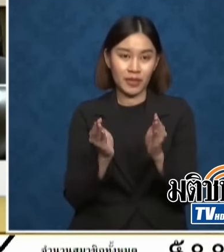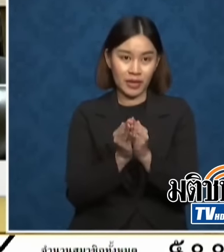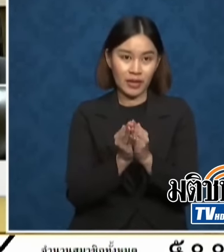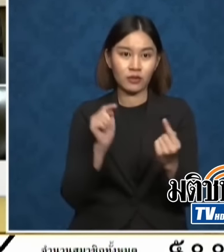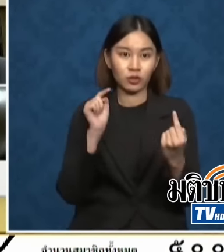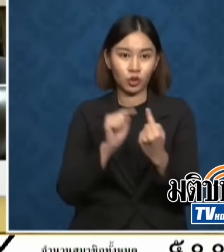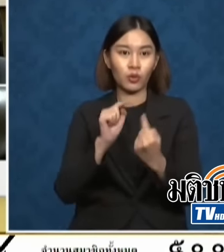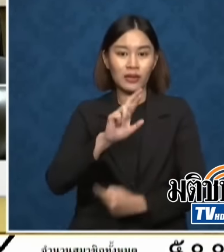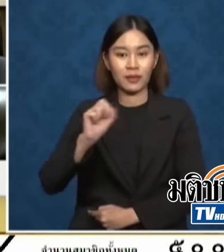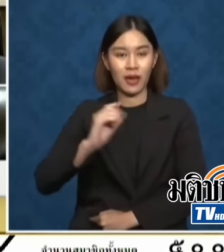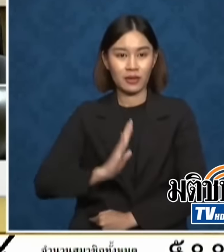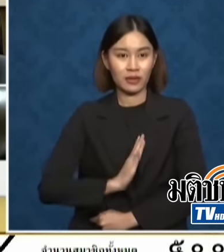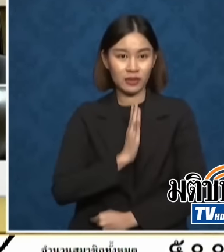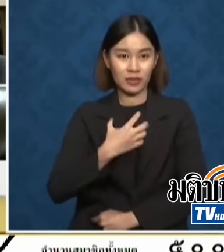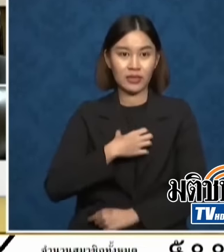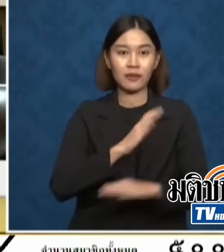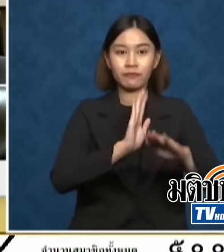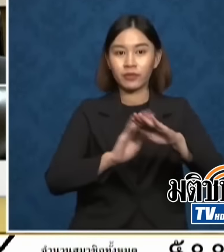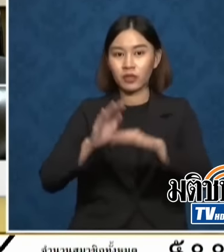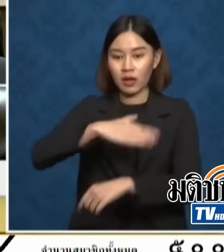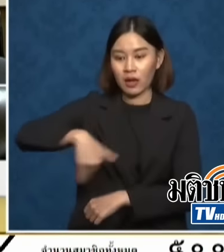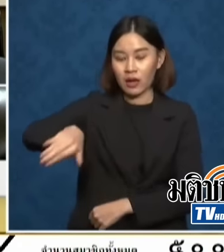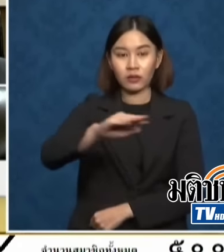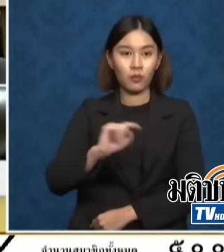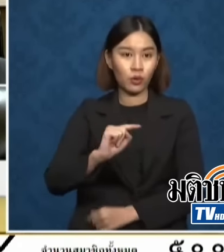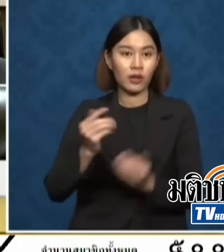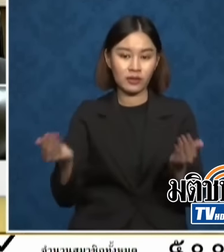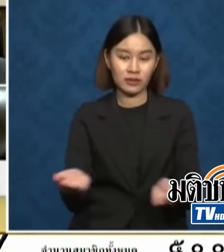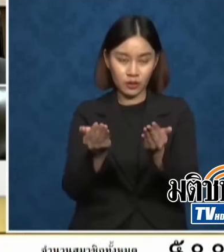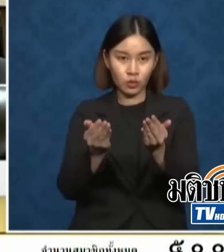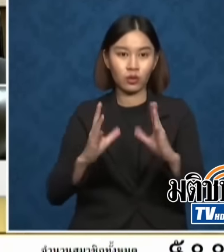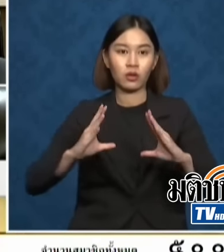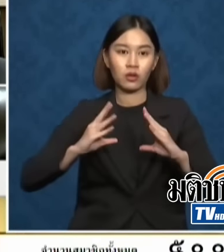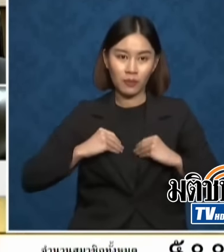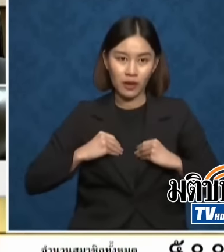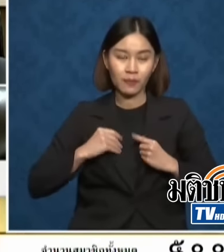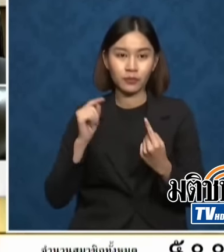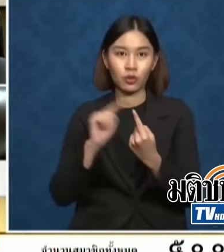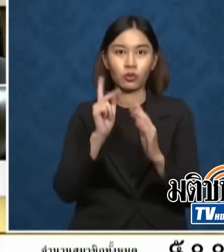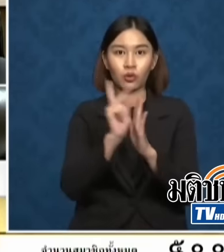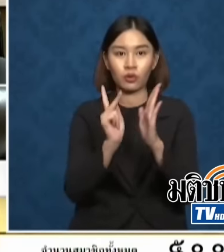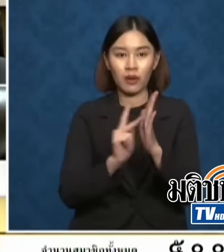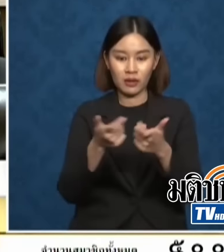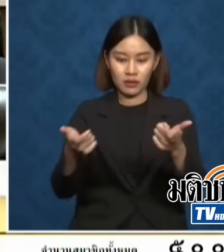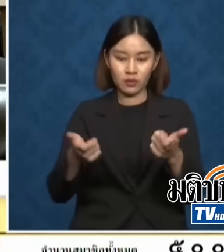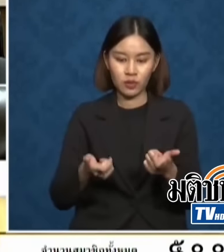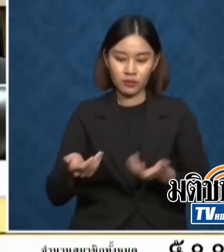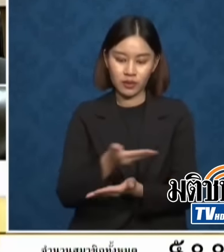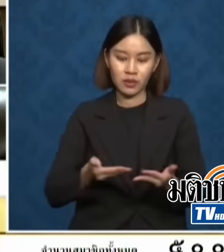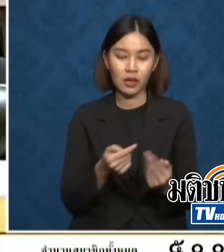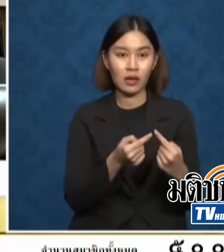ในสภาทรงเกียรติแห่งนี้ครับที่อยากจะเรียกร้องให้ทุกท่านได้สนับสนุนและรับร่างกฎหมายฉบับนี้เพื่อไปพิจารณ